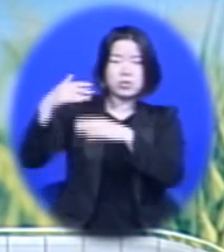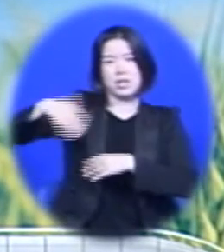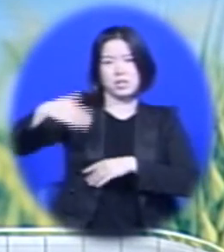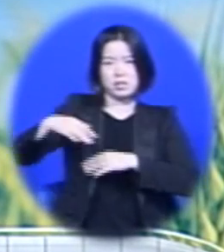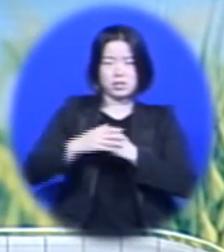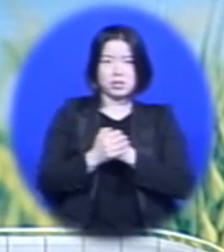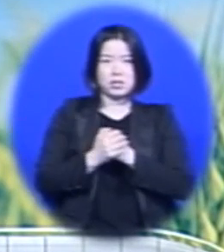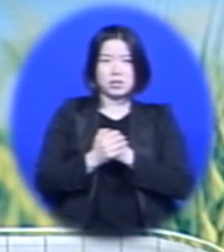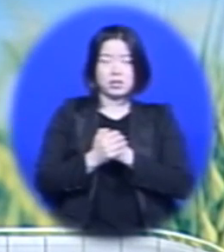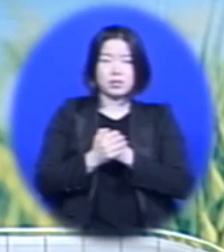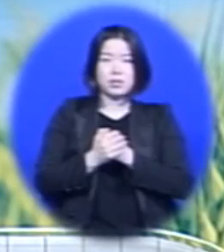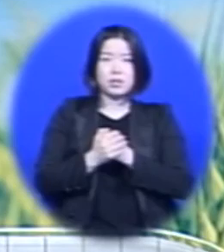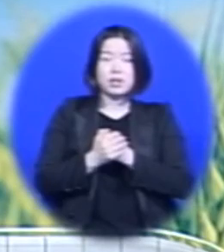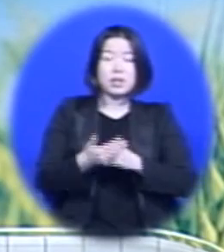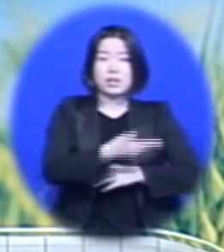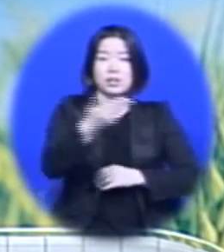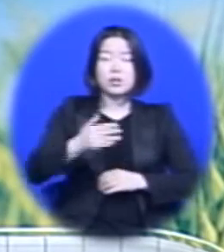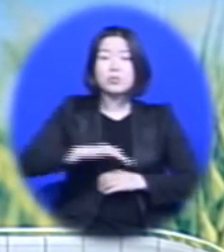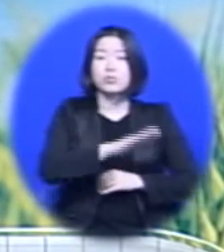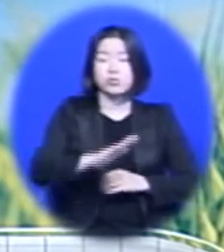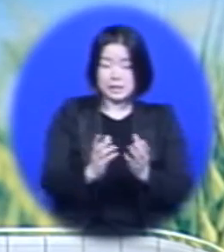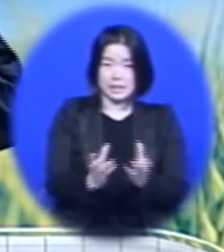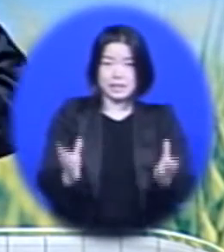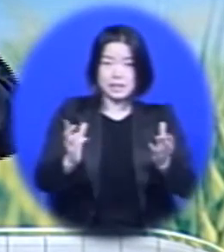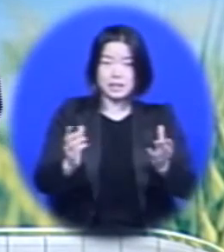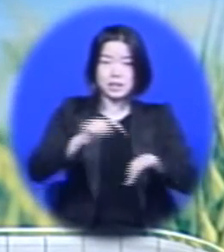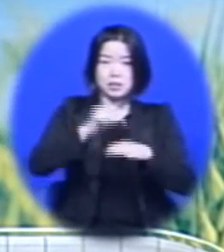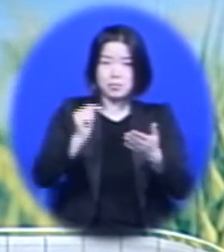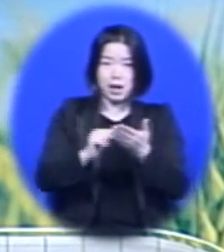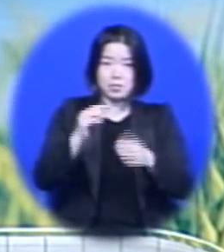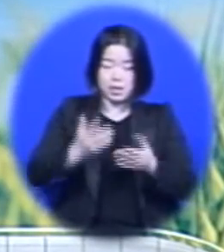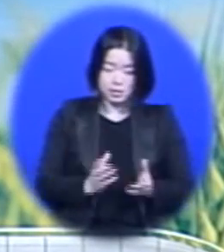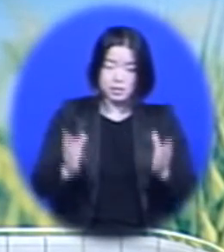것입니다. 여러분, 우리 그릇이, 마음의 그릇이